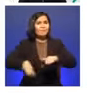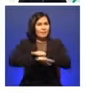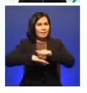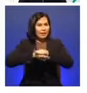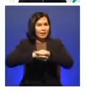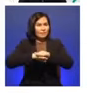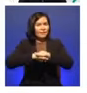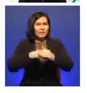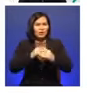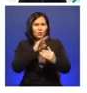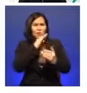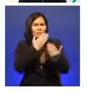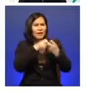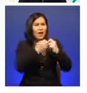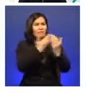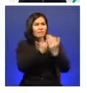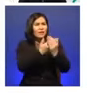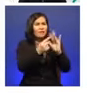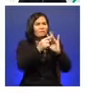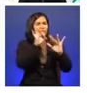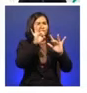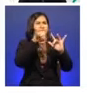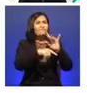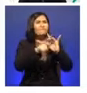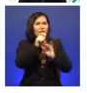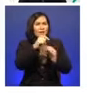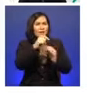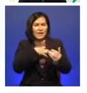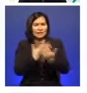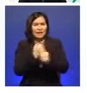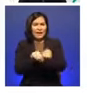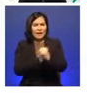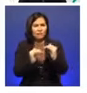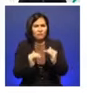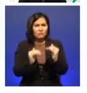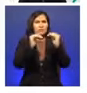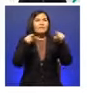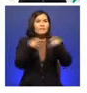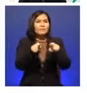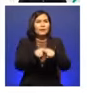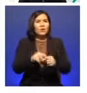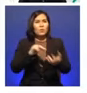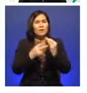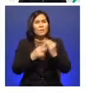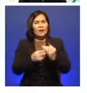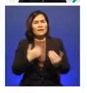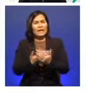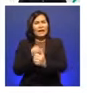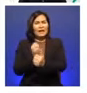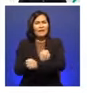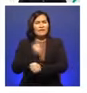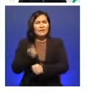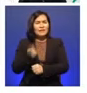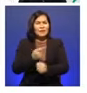รับขึ้นตามอัตราเงินเฟ้อนะฮะแล้วก็ค่าจ้างแรงงานนะฮะให้มีการปรับขึ้นตามอายุการทำงานนะครับ